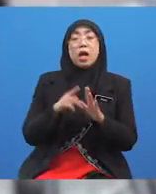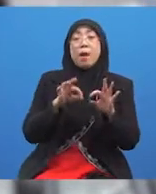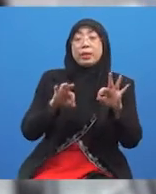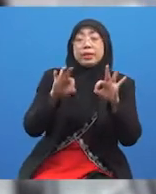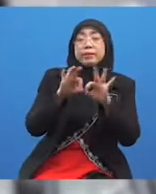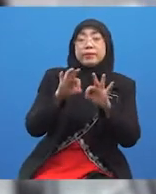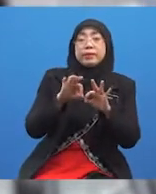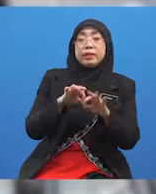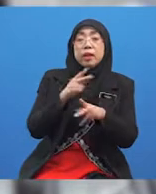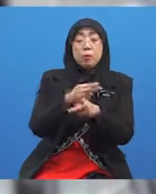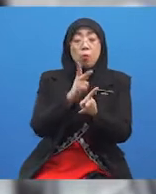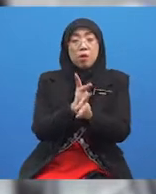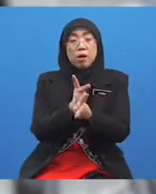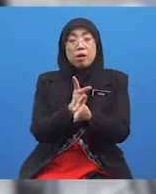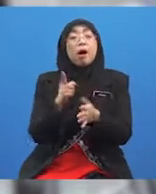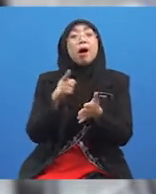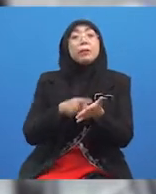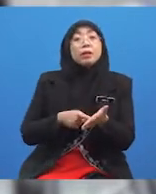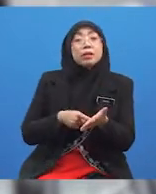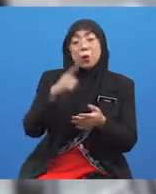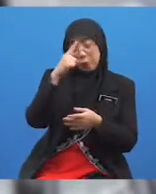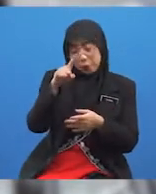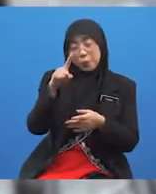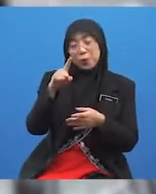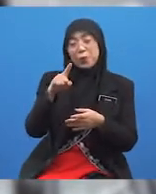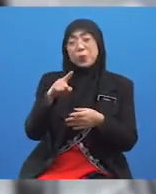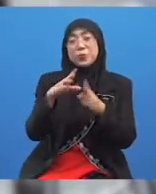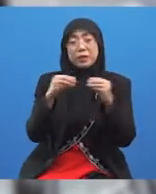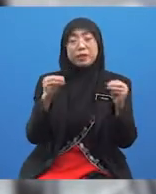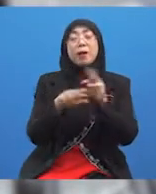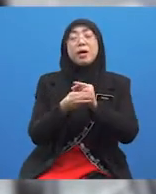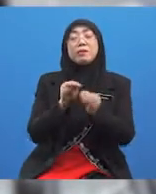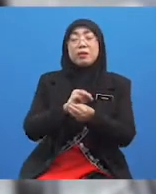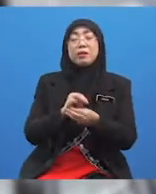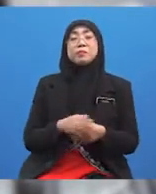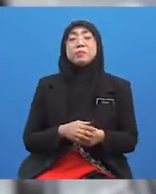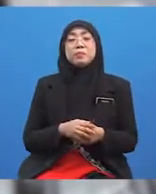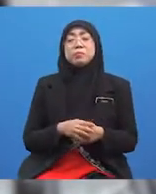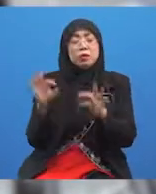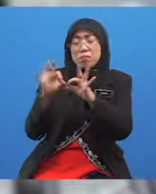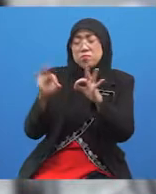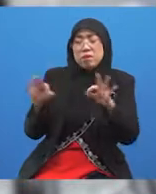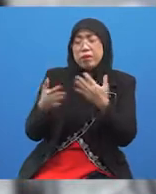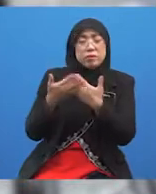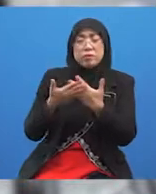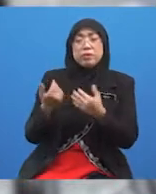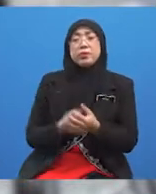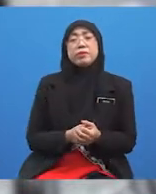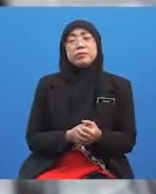produk untuk menyelesaikan masalah. Mudahkan pelajar membina fakta dan huraian dengan